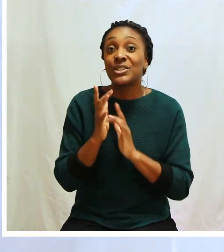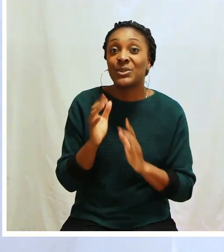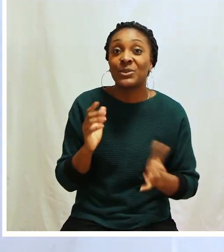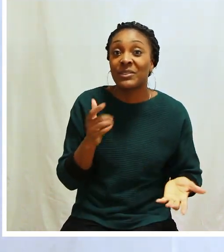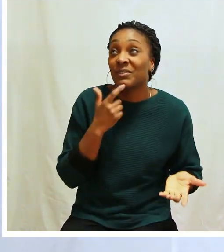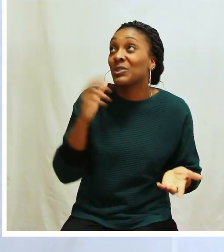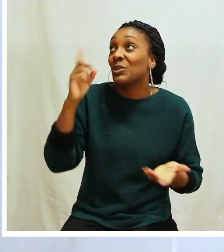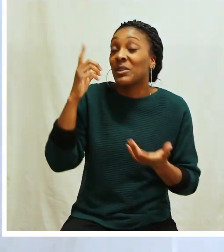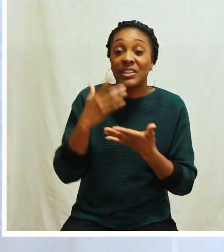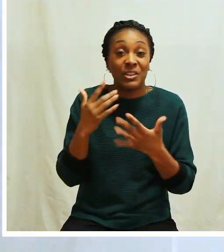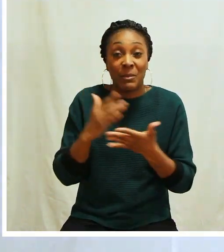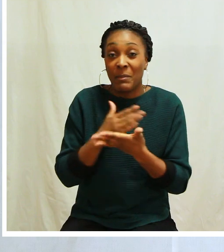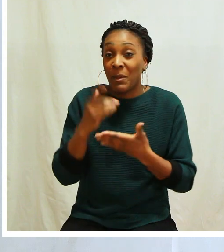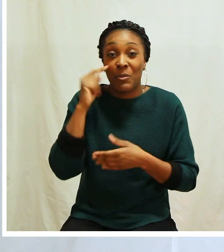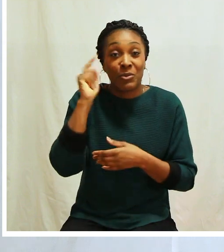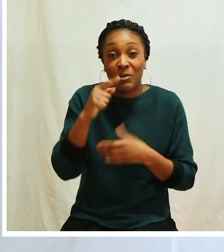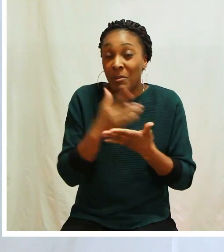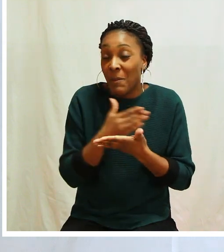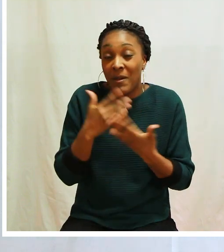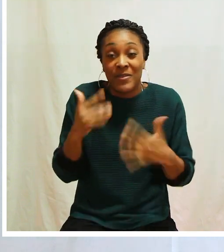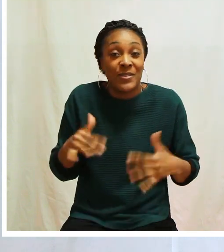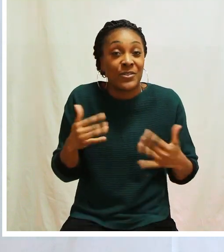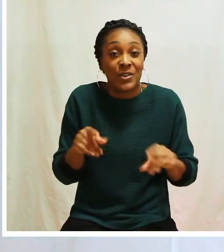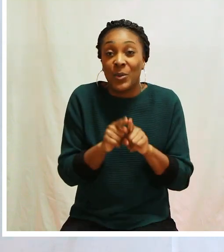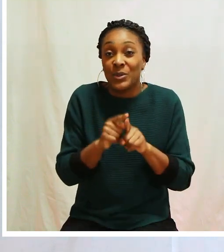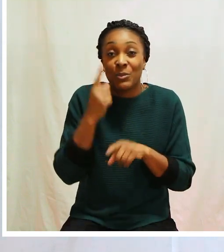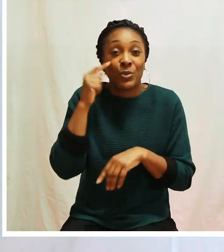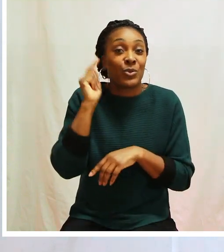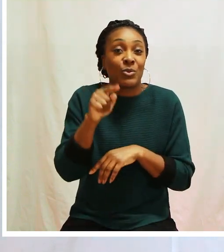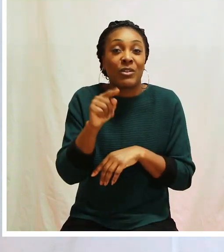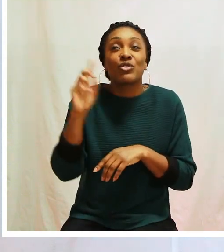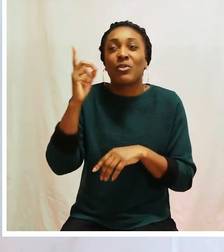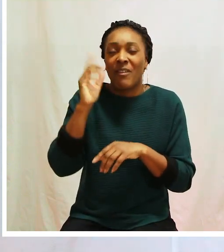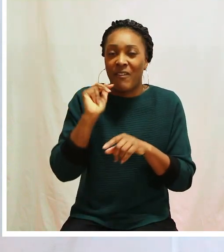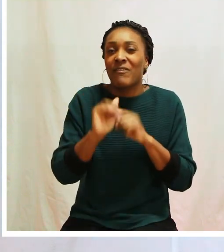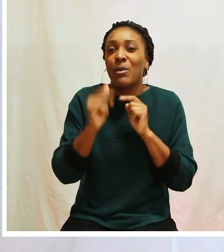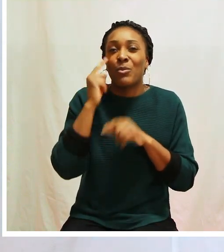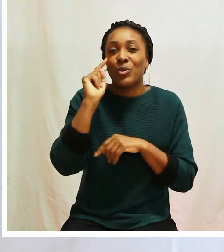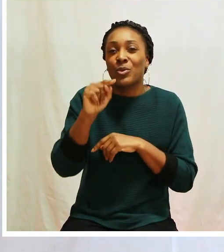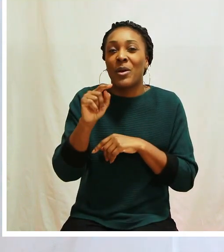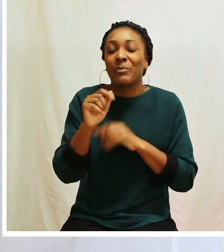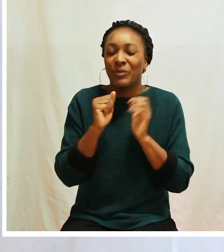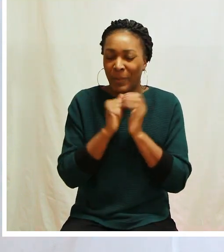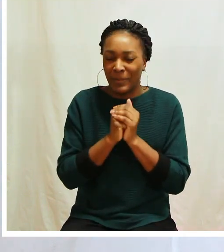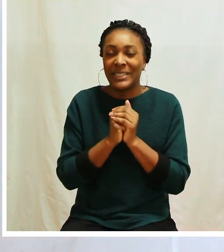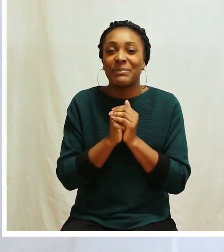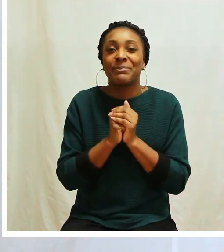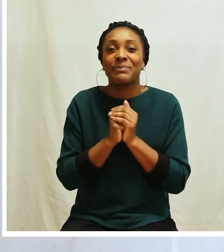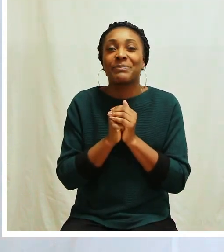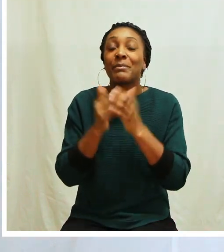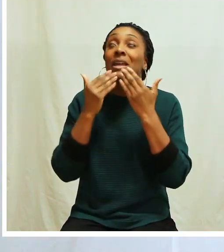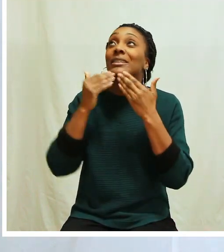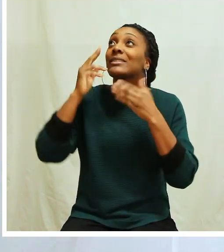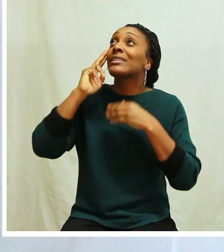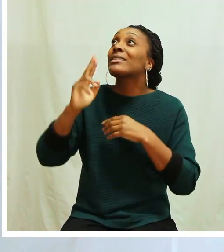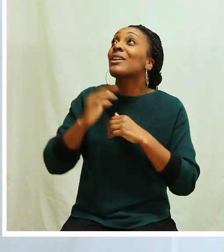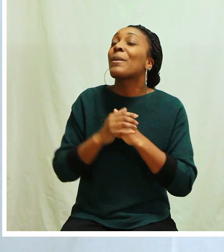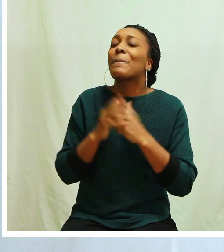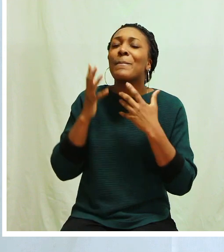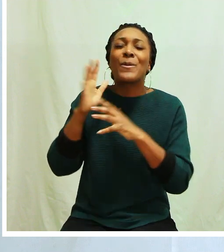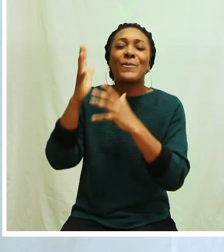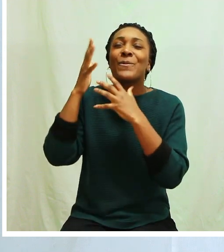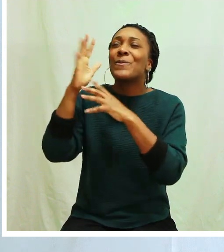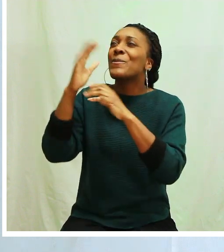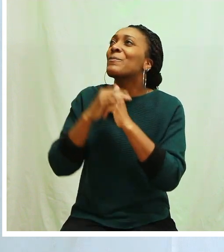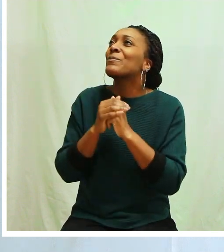et ce que sa parole a dit, elle va s'accomplir. Alors sois béni. On va prier. Seigneur, merci, parce que Seigneur, je te loue, il n'y a